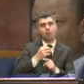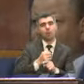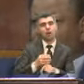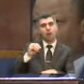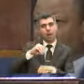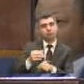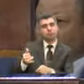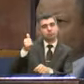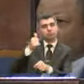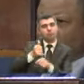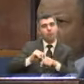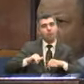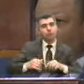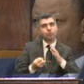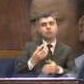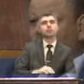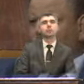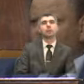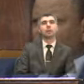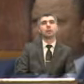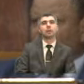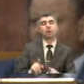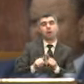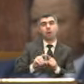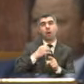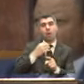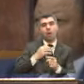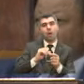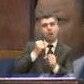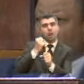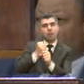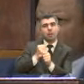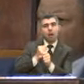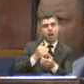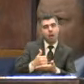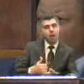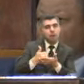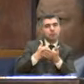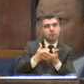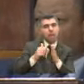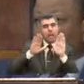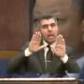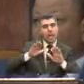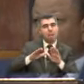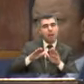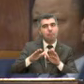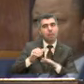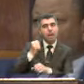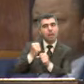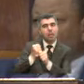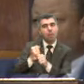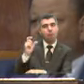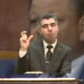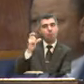الثقه المولويه. عن حصيلة مؤسسة الأعمال الاجتماعية للقيمة الدينيين نسائلكم السيد الوزير،